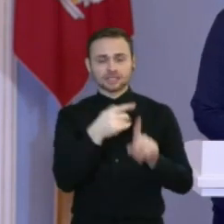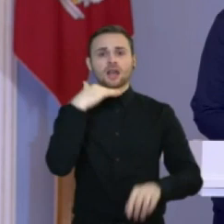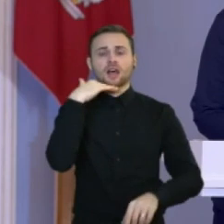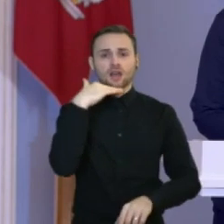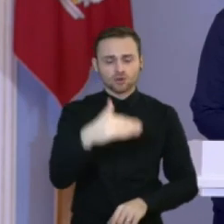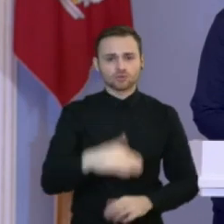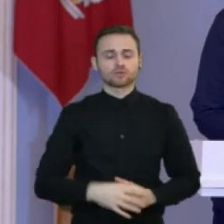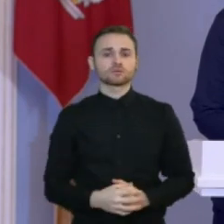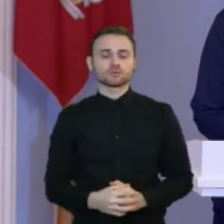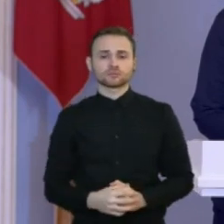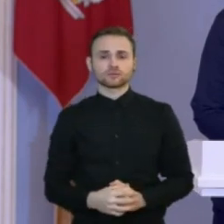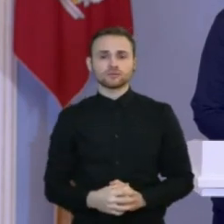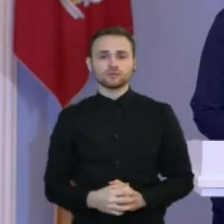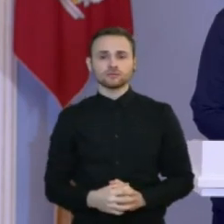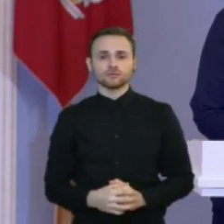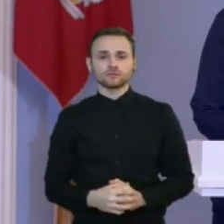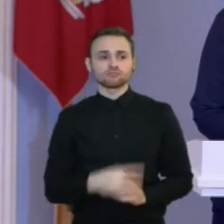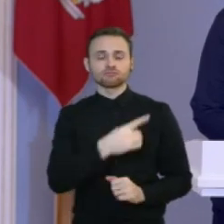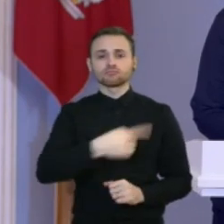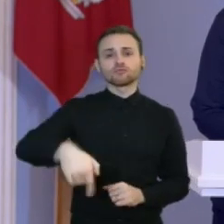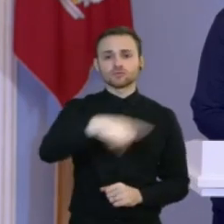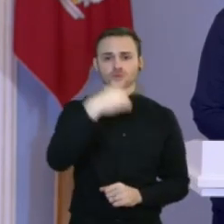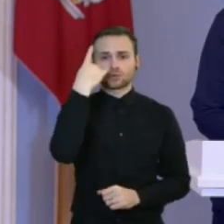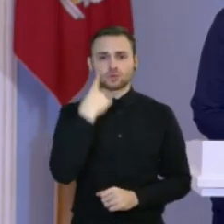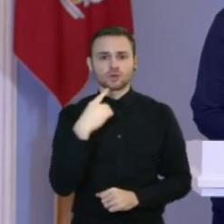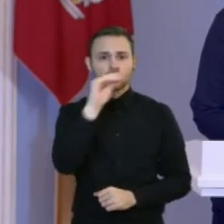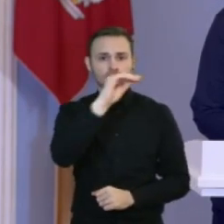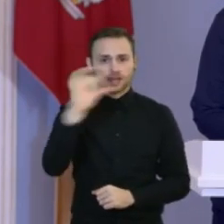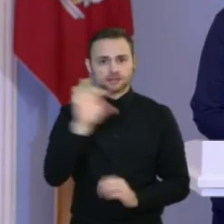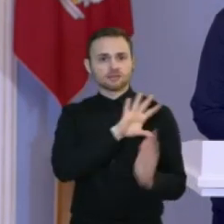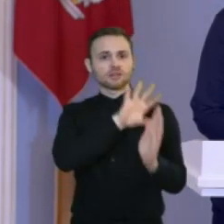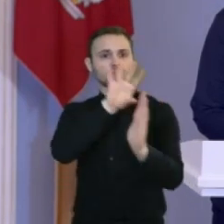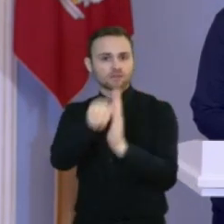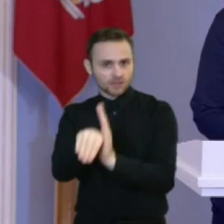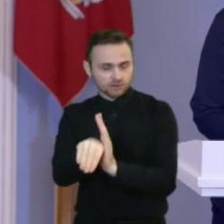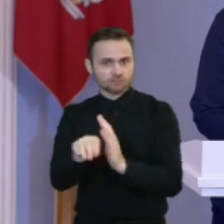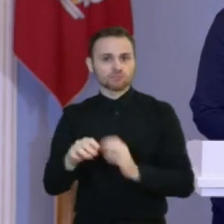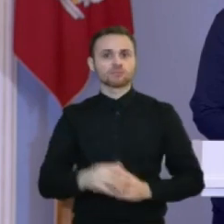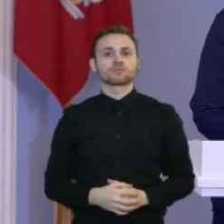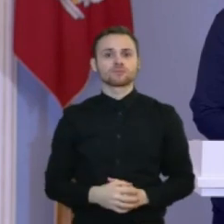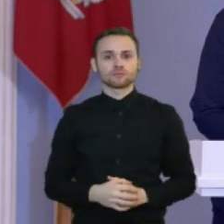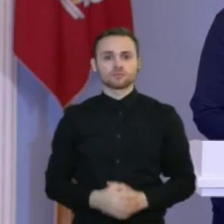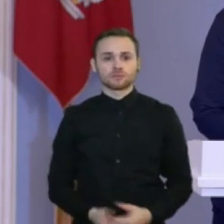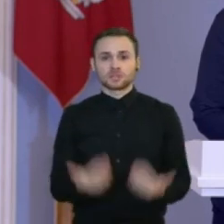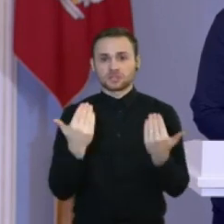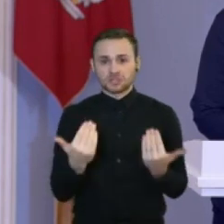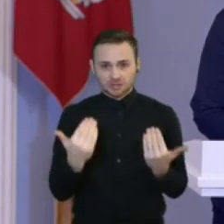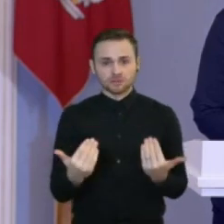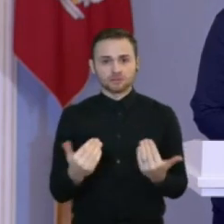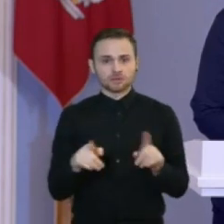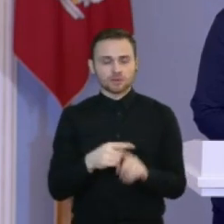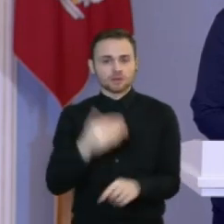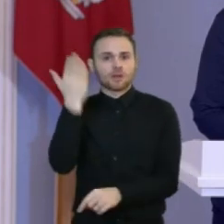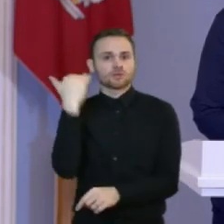suformulavę, jie nori tapti Europos Sąjungos nariais ir šiandien, kaip turbūt niekada